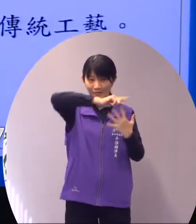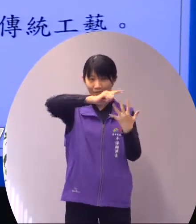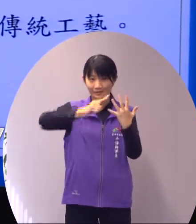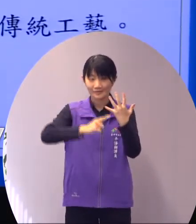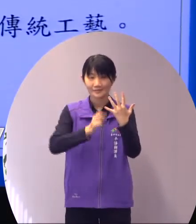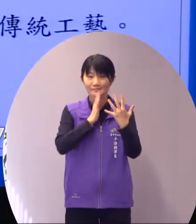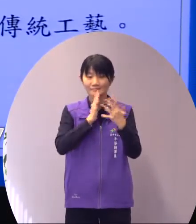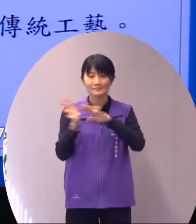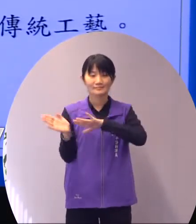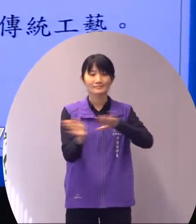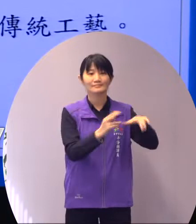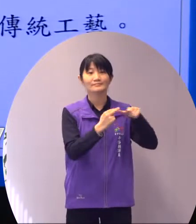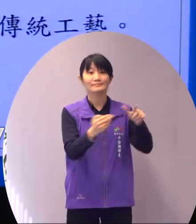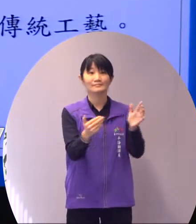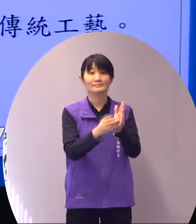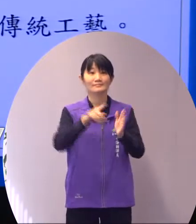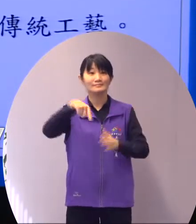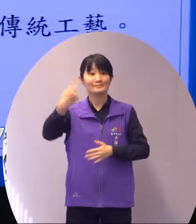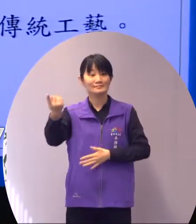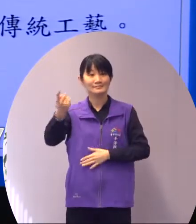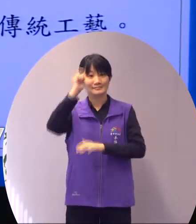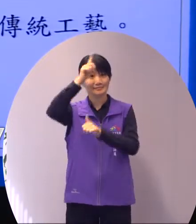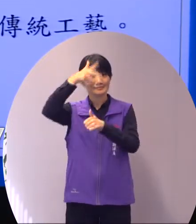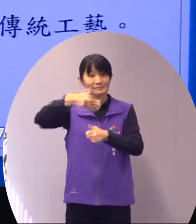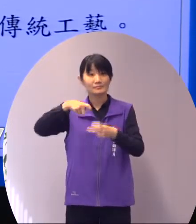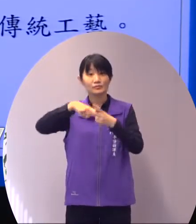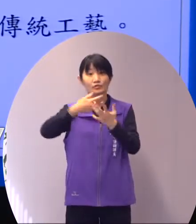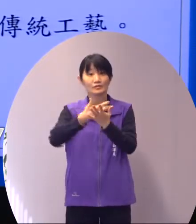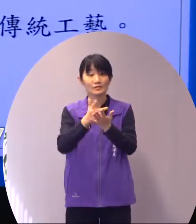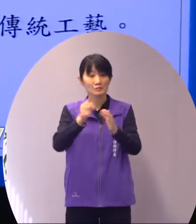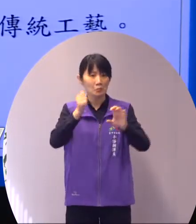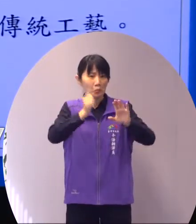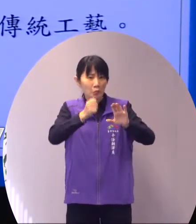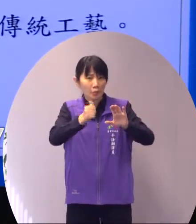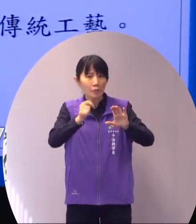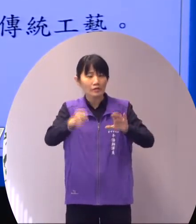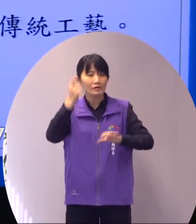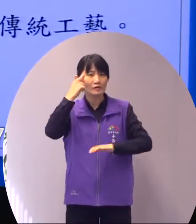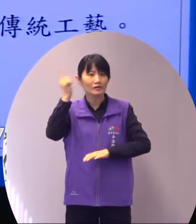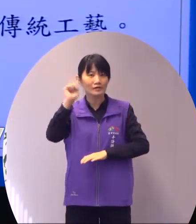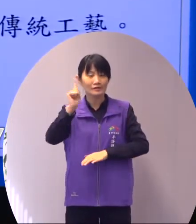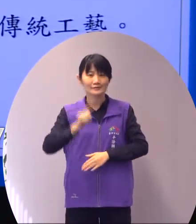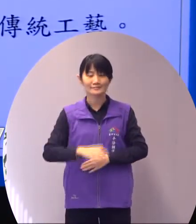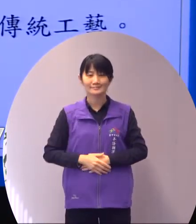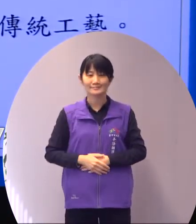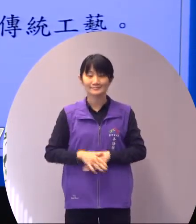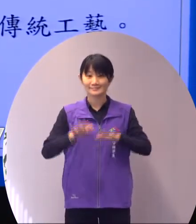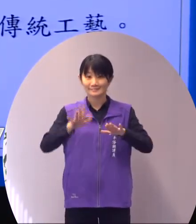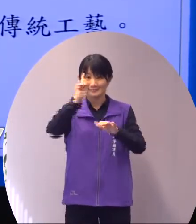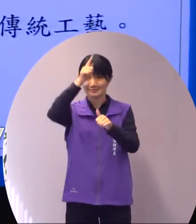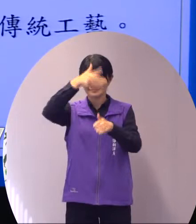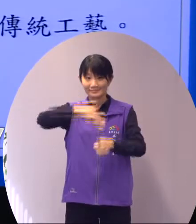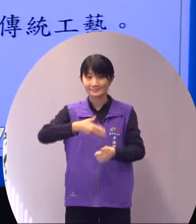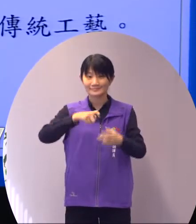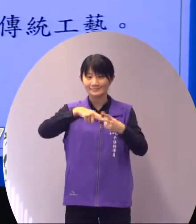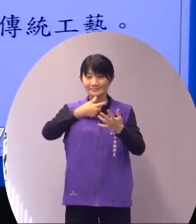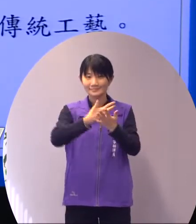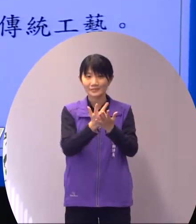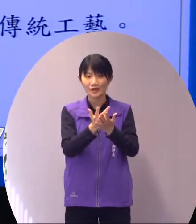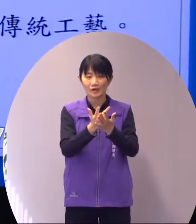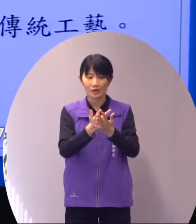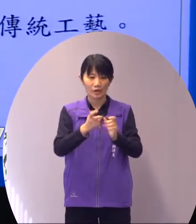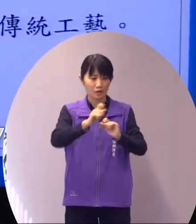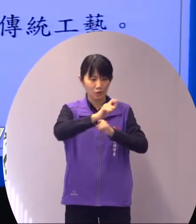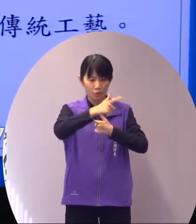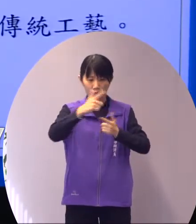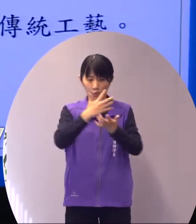的民俗文化资产之后，接下来要向各位长官介绍的是本市的传统工艺。目前本市的传统工艺能量非常